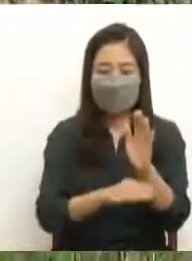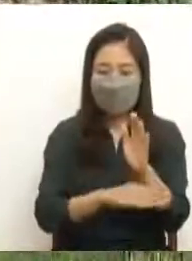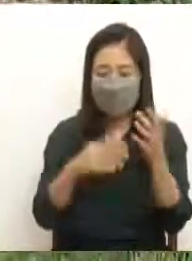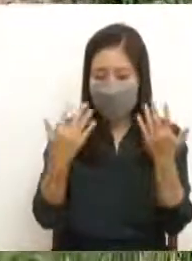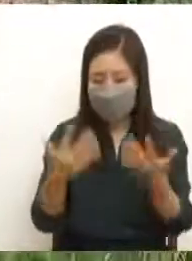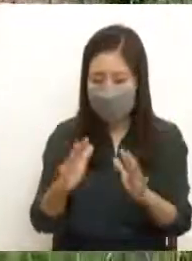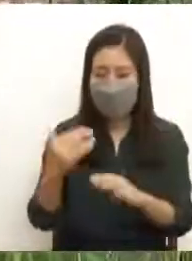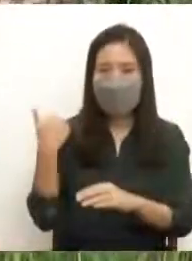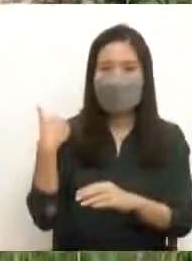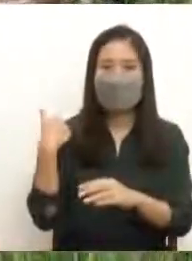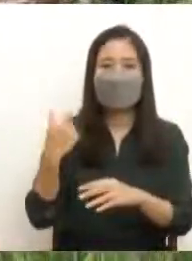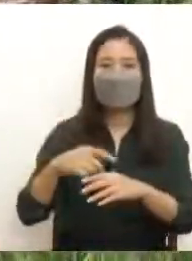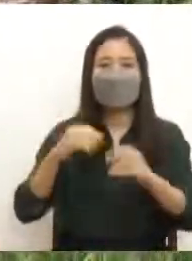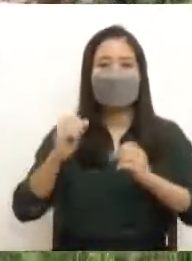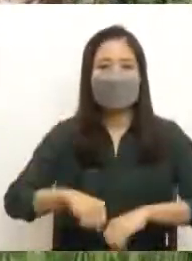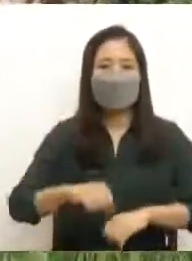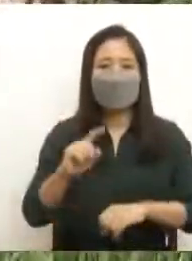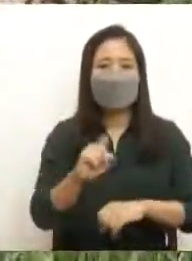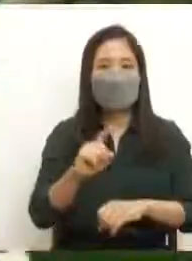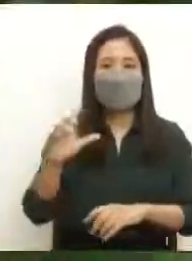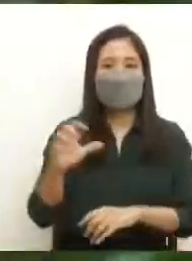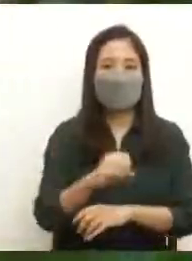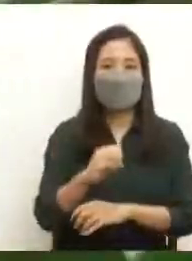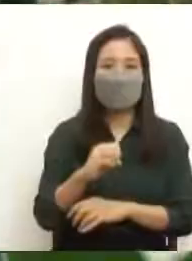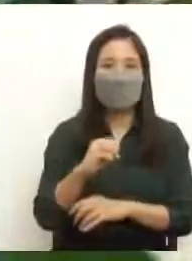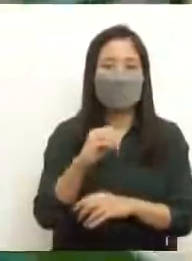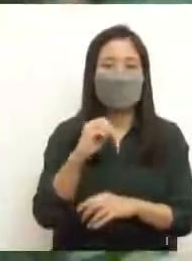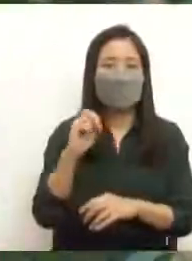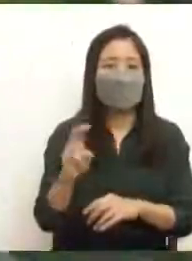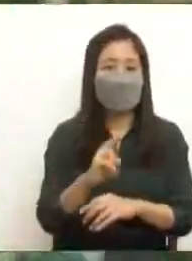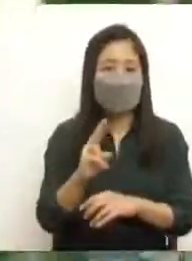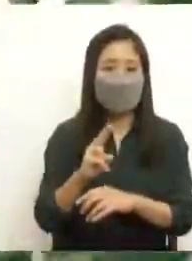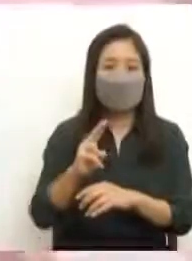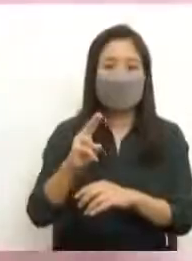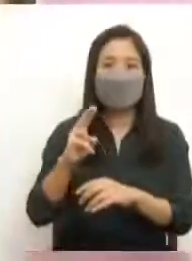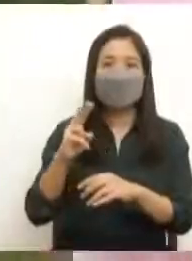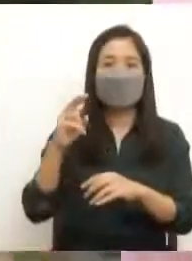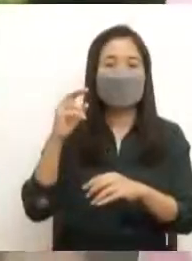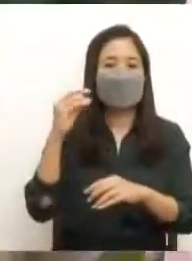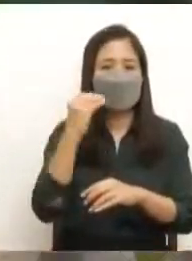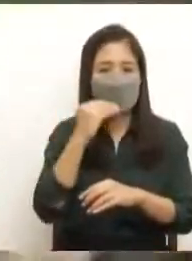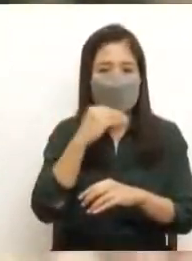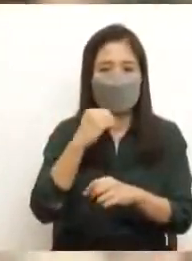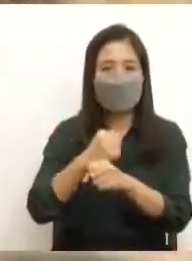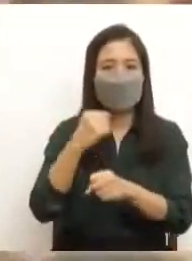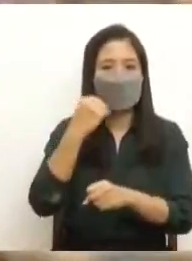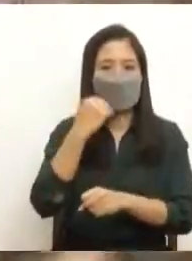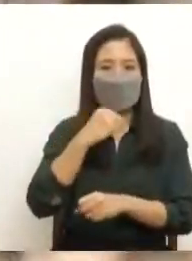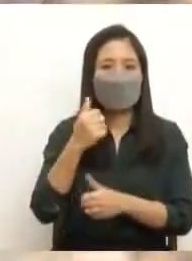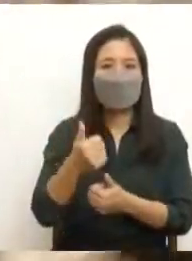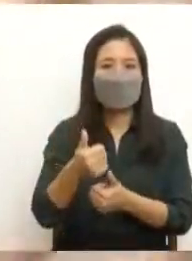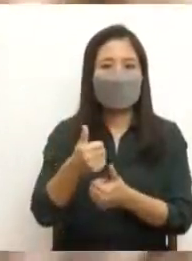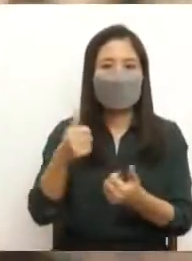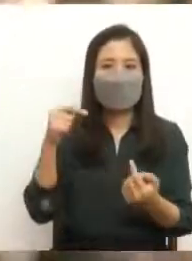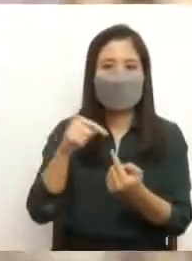ครับนักเรียนก็สามารถที่จะเอาไปใช้นะประยุกต์ใช้ในชีวิตประจําวันของนักเรียนได้การมีส่วนร่วม